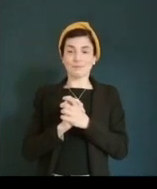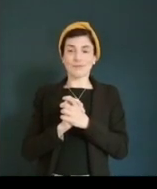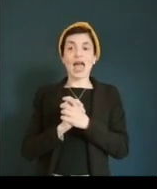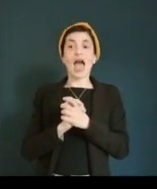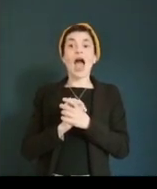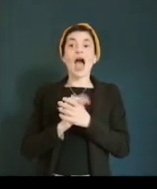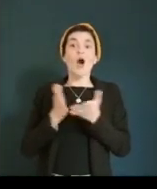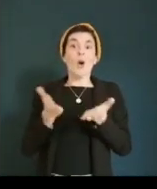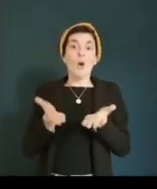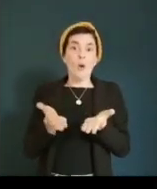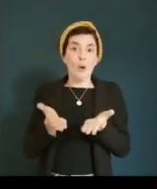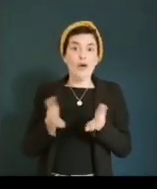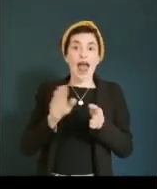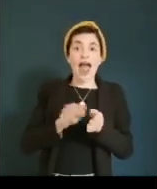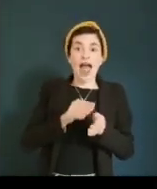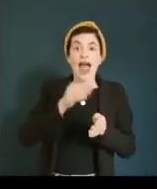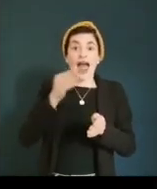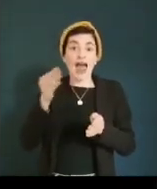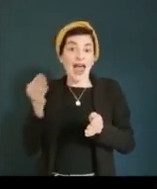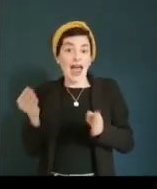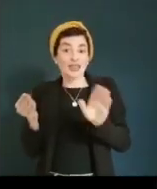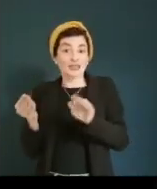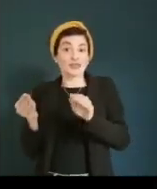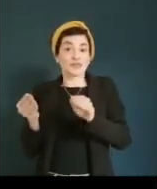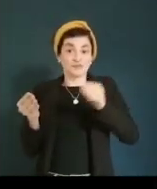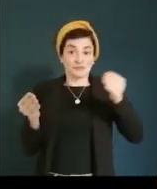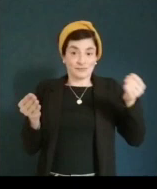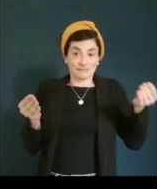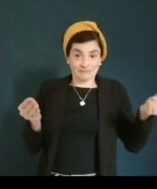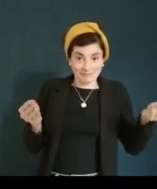E apriamo il nostro strofinaccio.